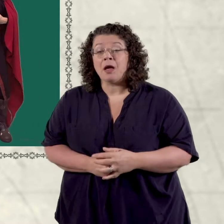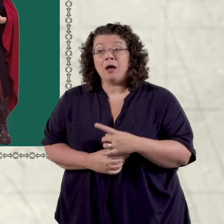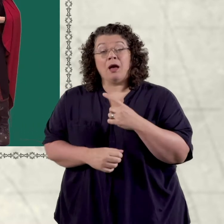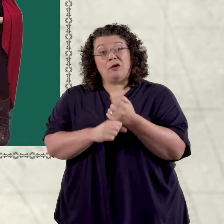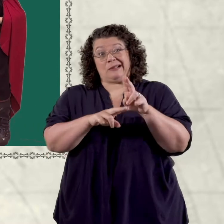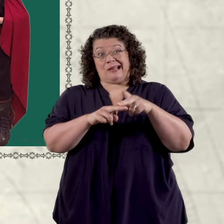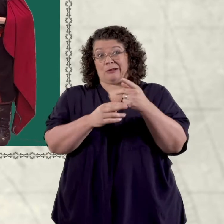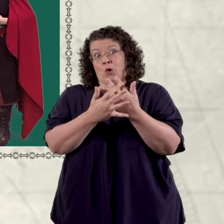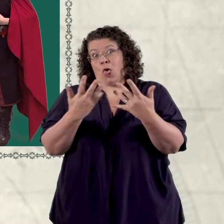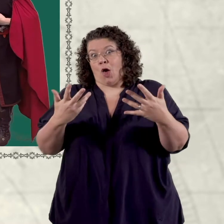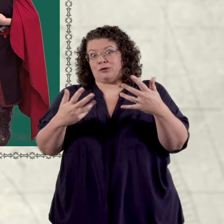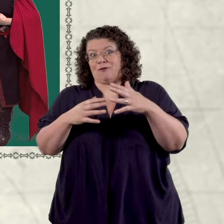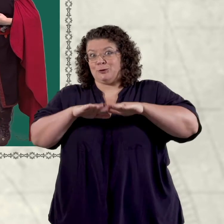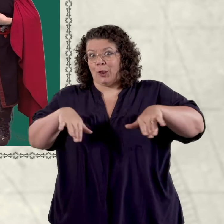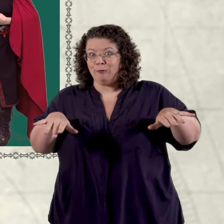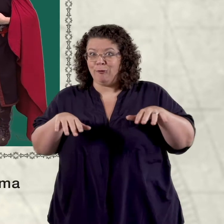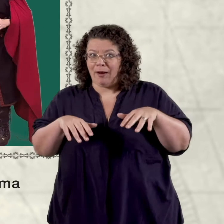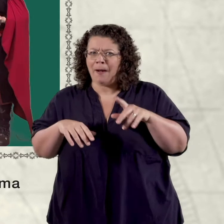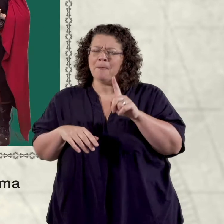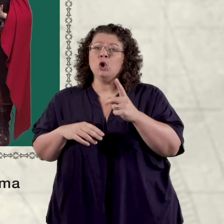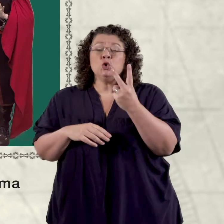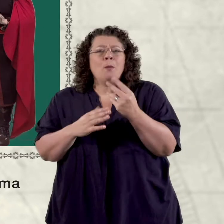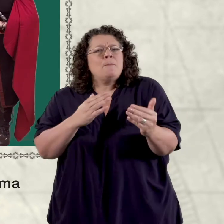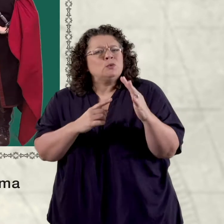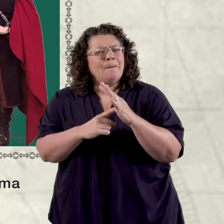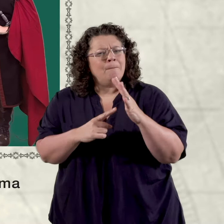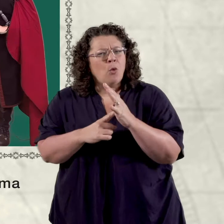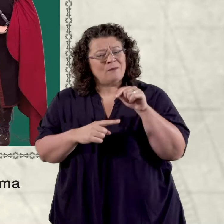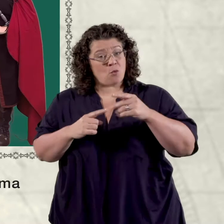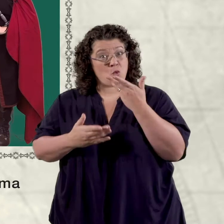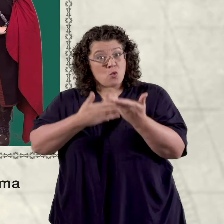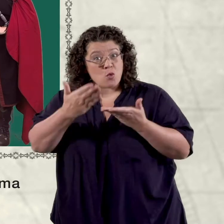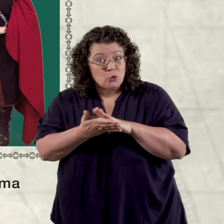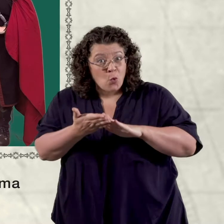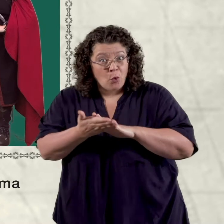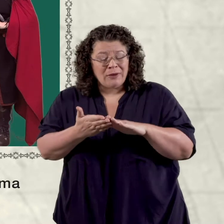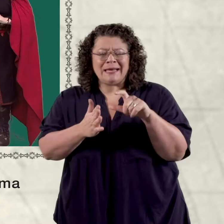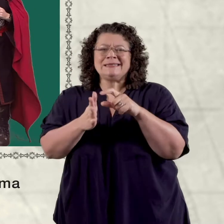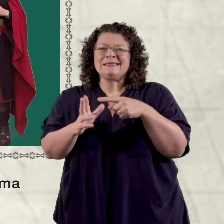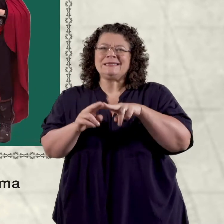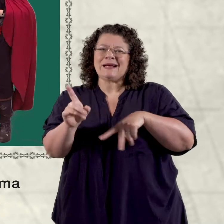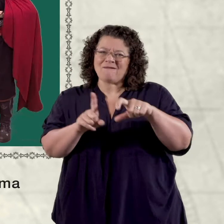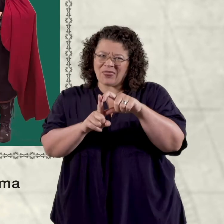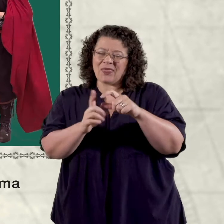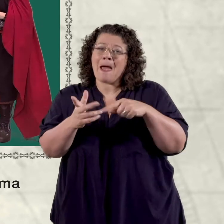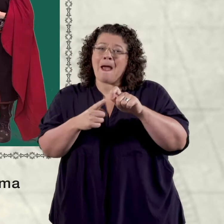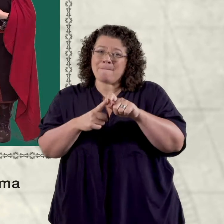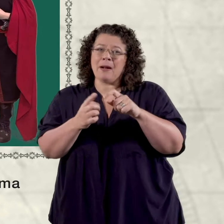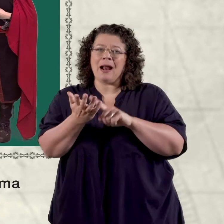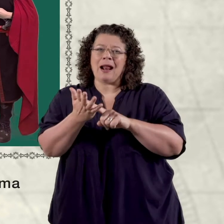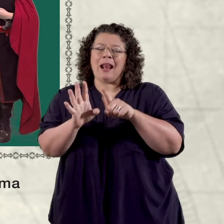Roedd gan taid lot o blant, ond y ddau pwysicaf ar gyfer y stori yma ydy Dafydd ap